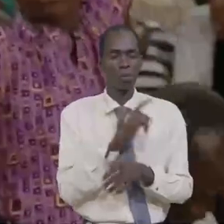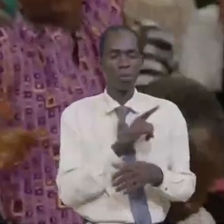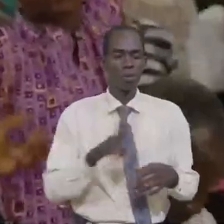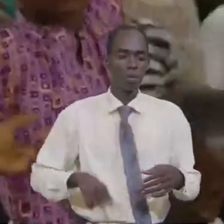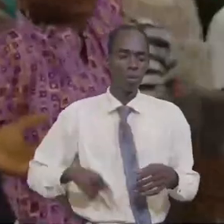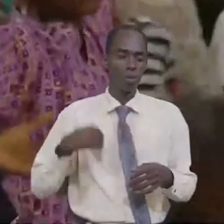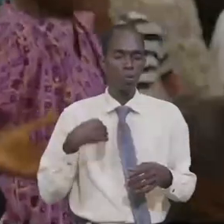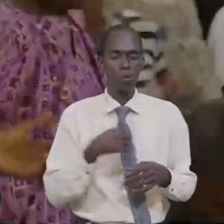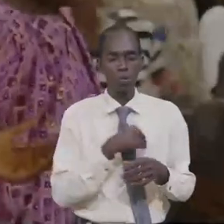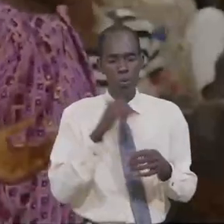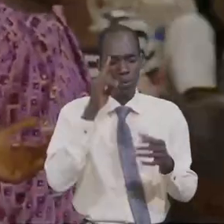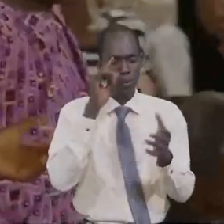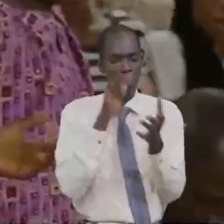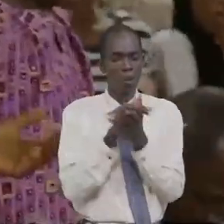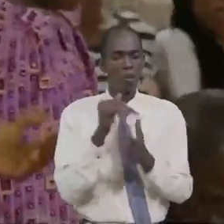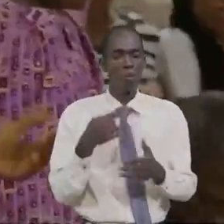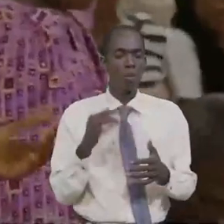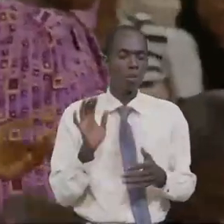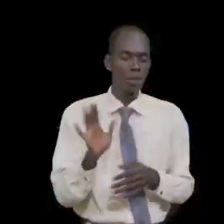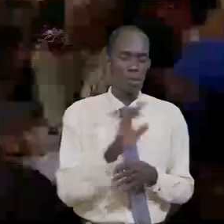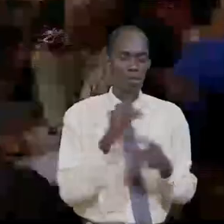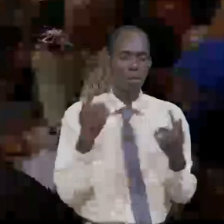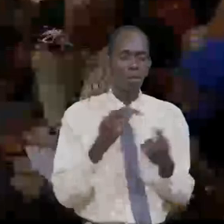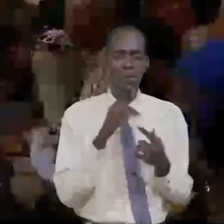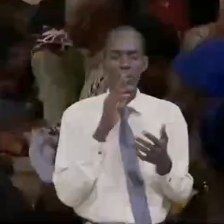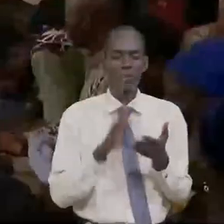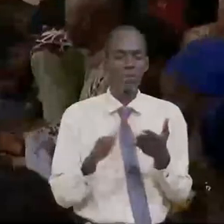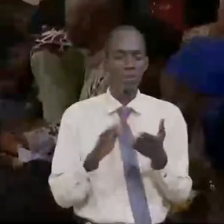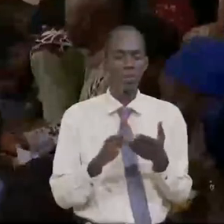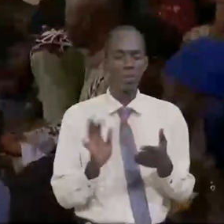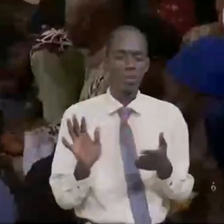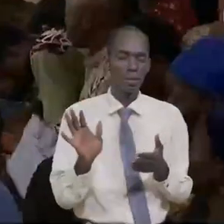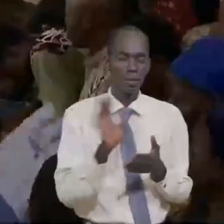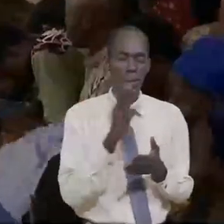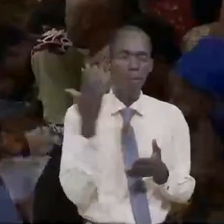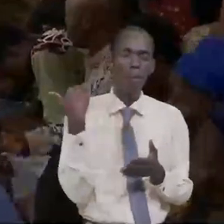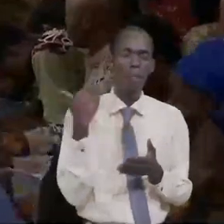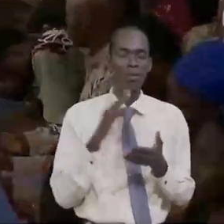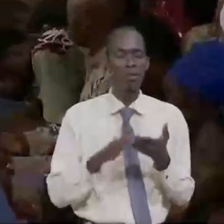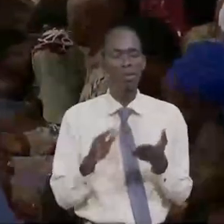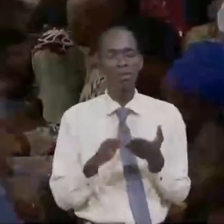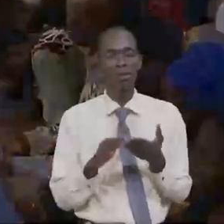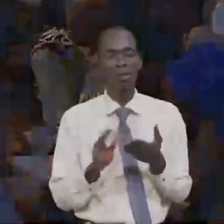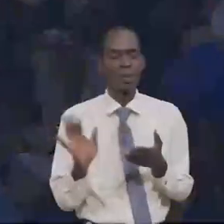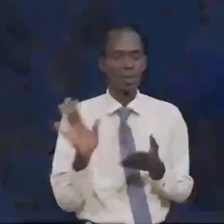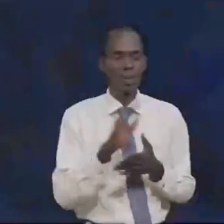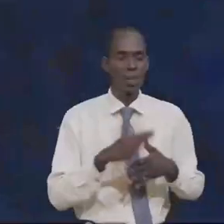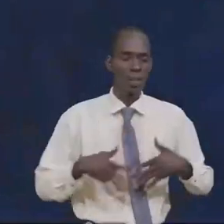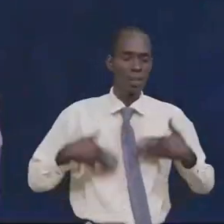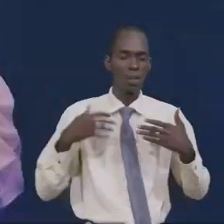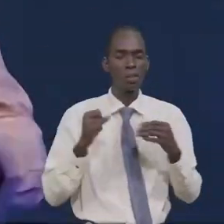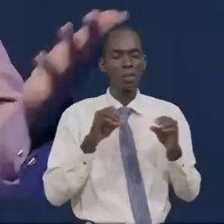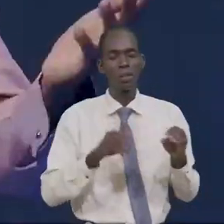Seigneur il nous croit le péchés le passé pardonné leur vie sont affranchies